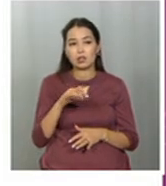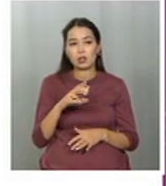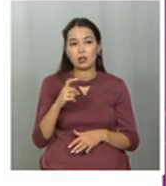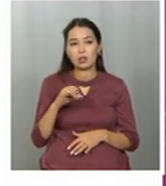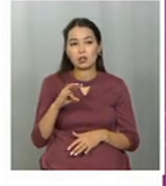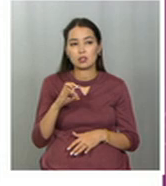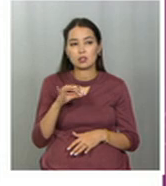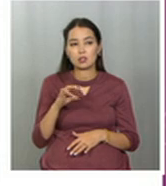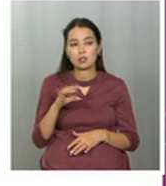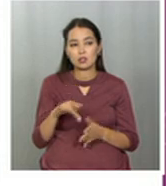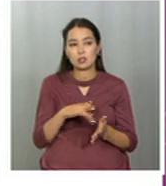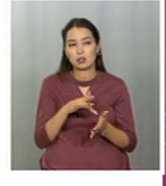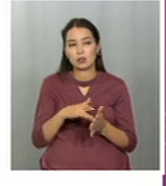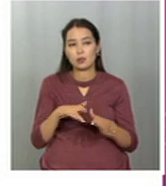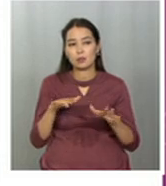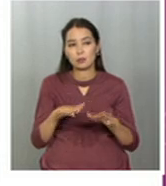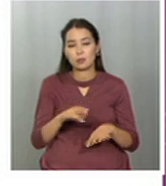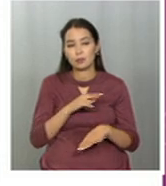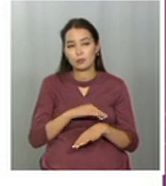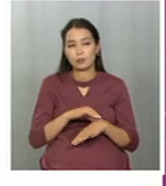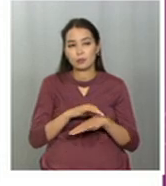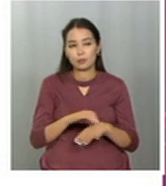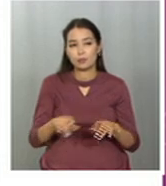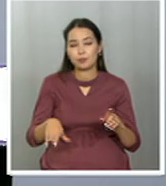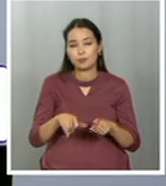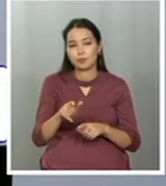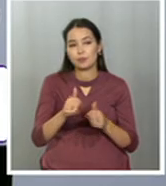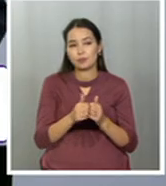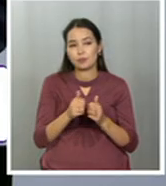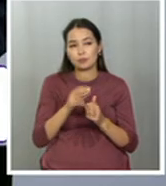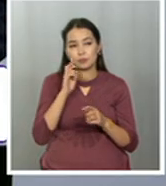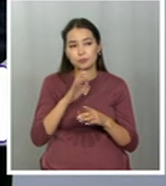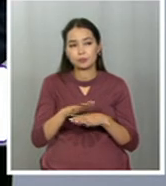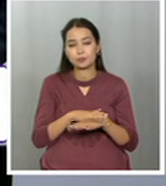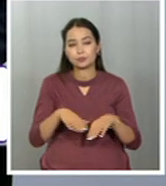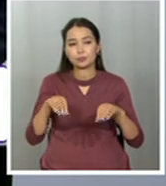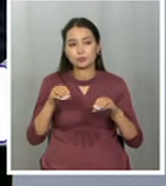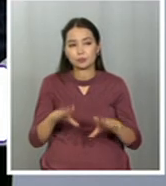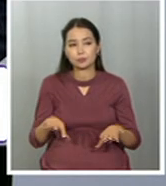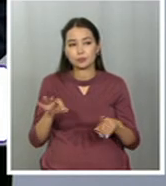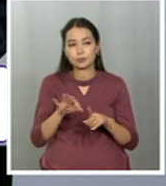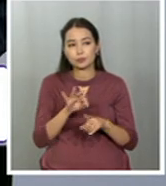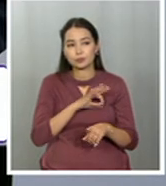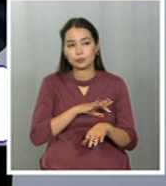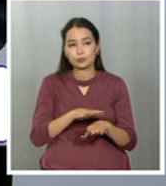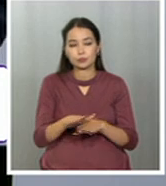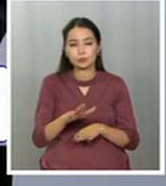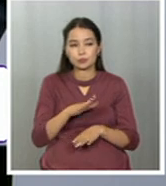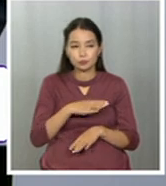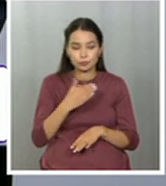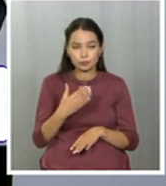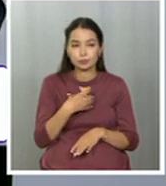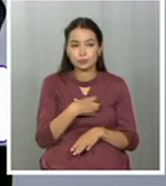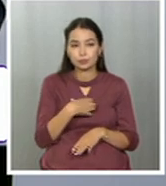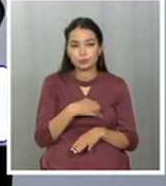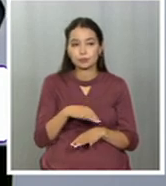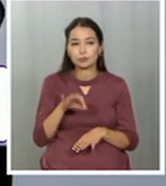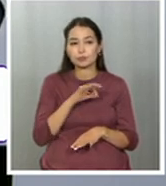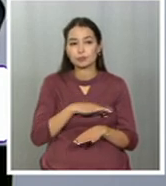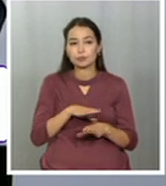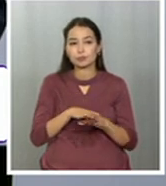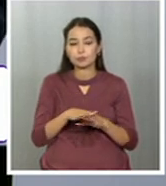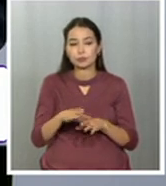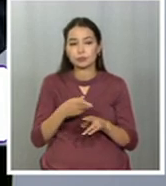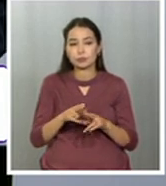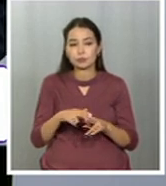өткен конференцияда Хелсинки хаттамасы қабылданған болатын. Бұл хаттаманың негізгі мақсаты, яғни бұл жиынның